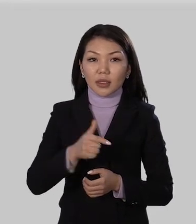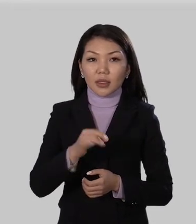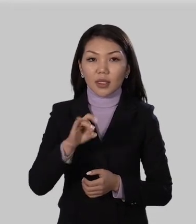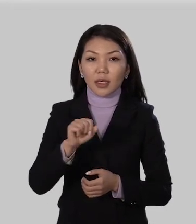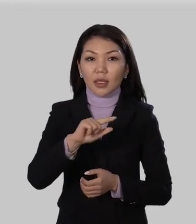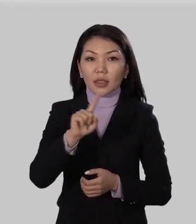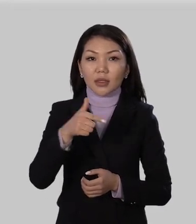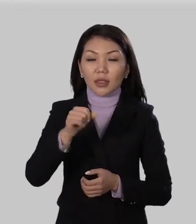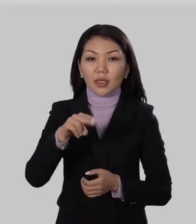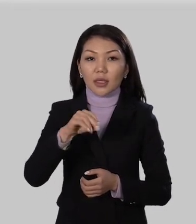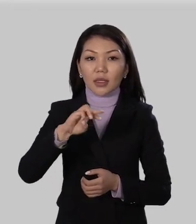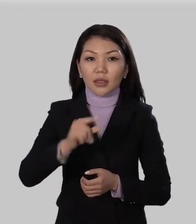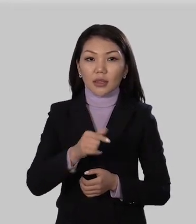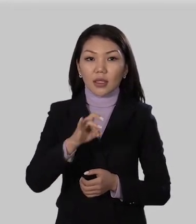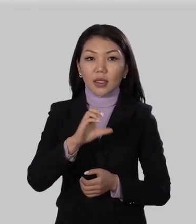избрать, разгадать.